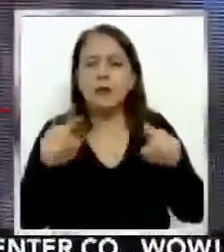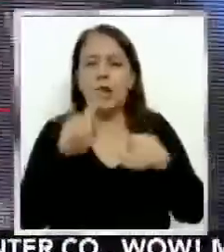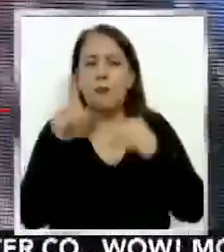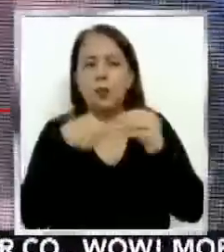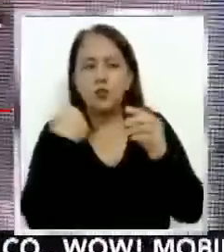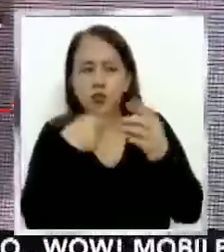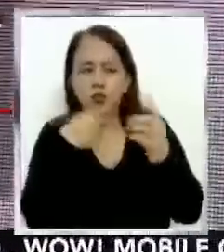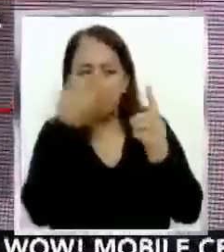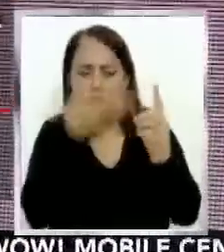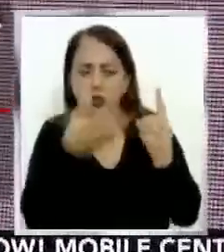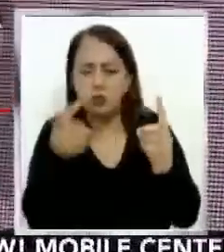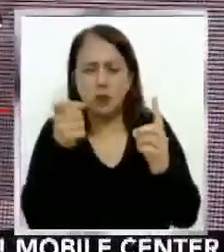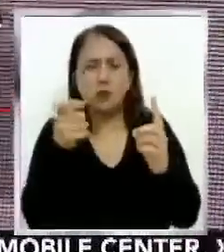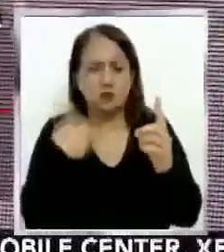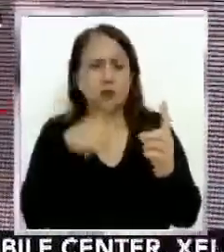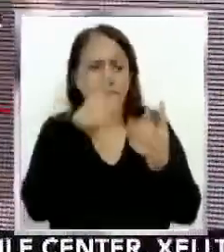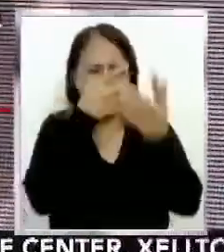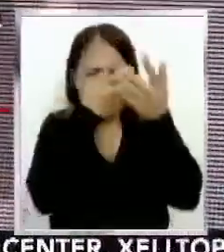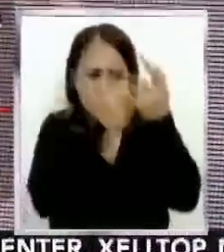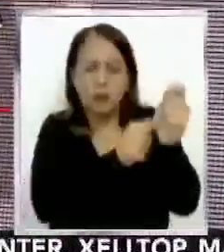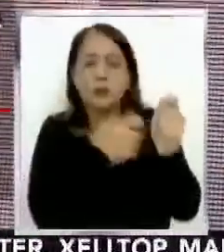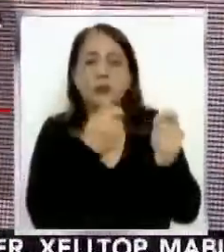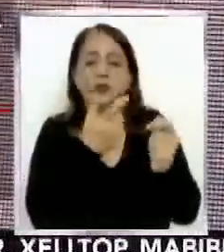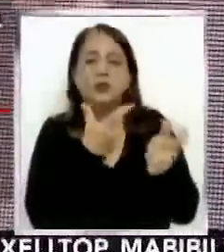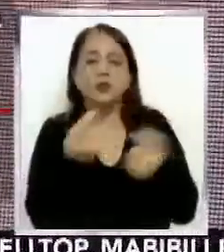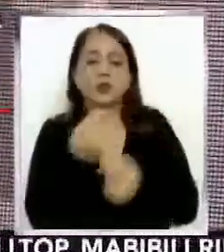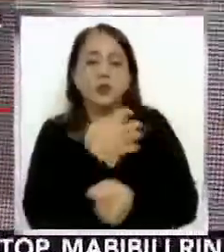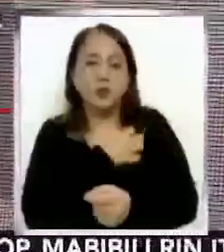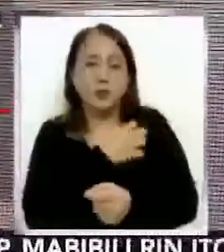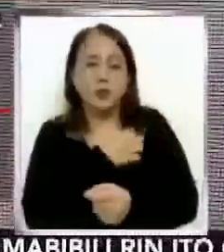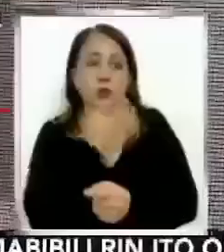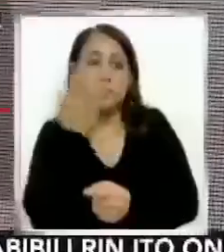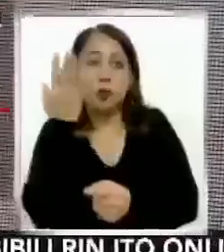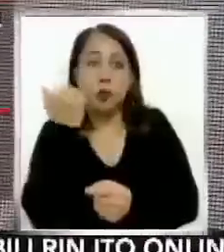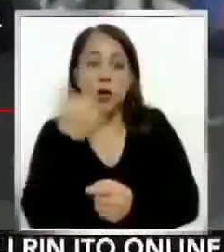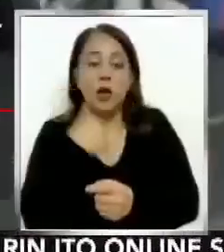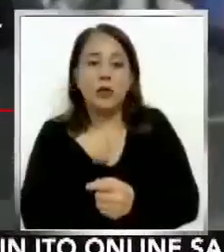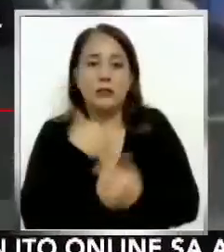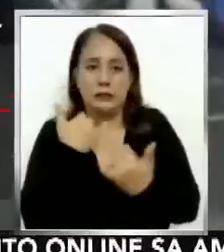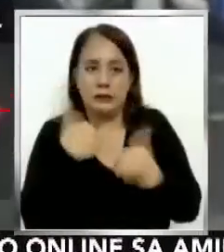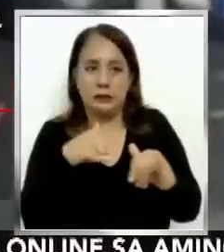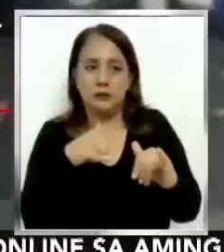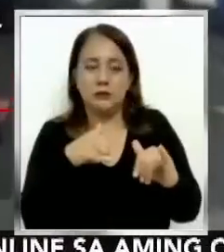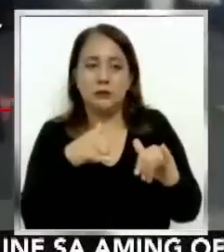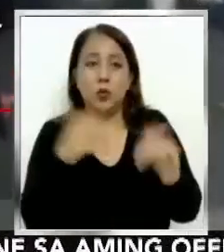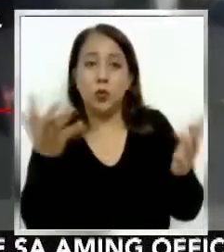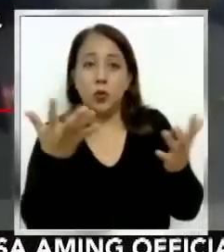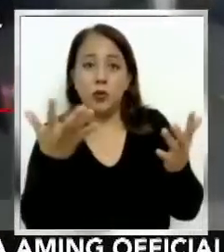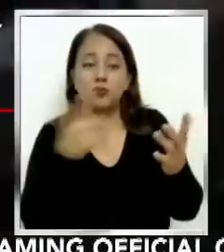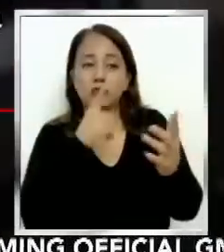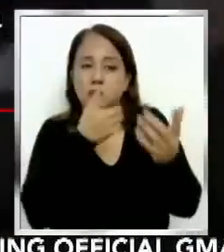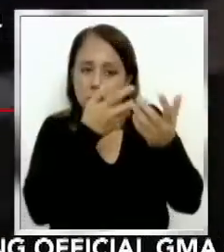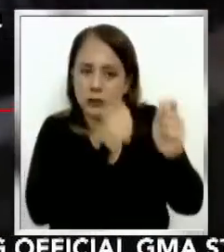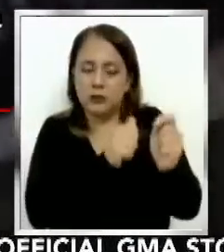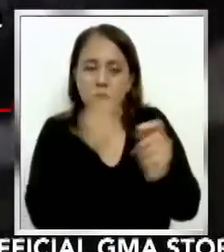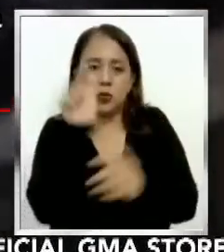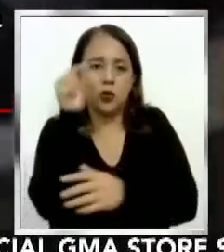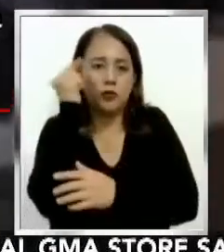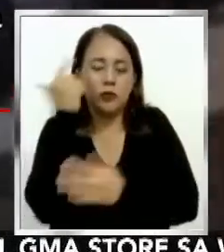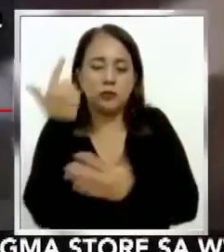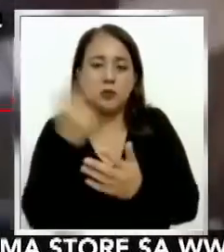sa ginawa ng pulis dahil saan pa naman kami pupunta kung hindi sa ating pamahalaan. Ang primary concern ko lang ay